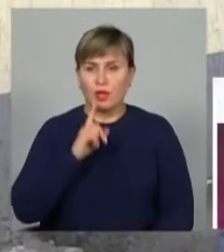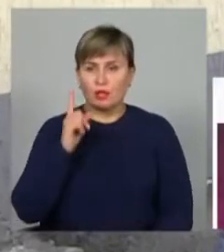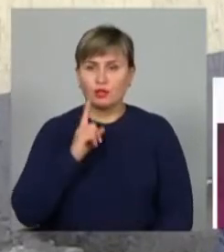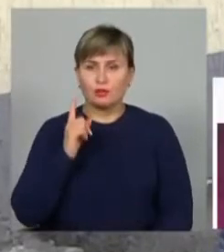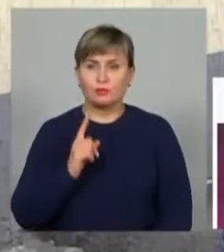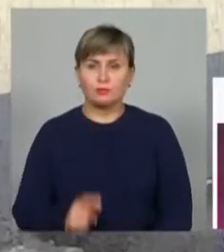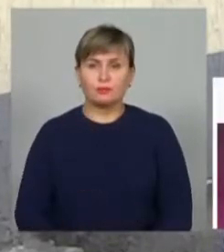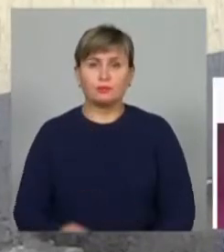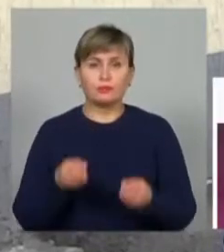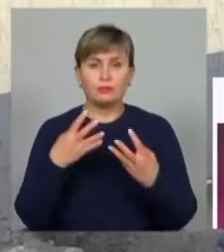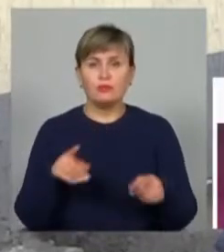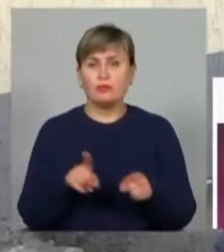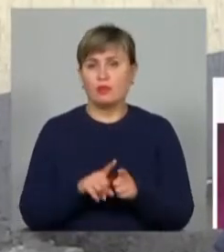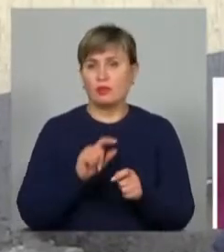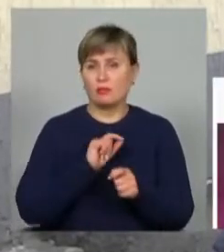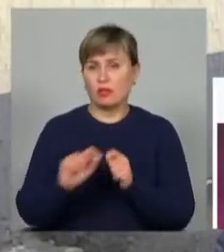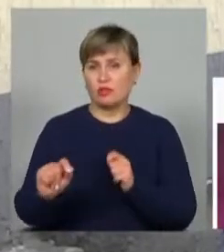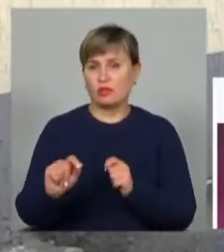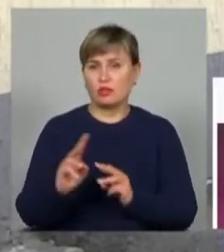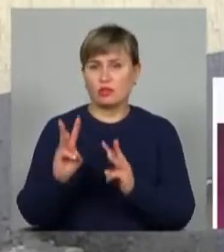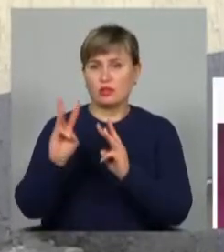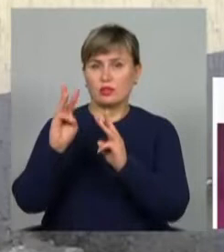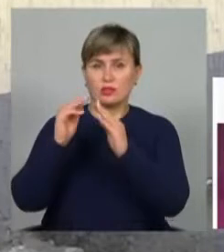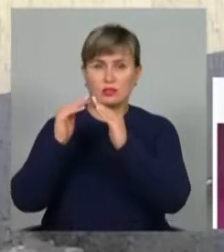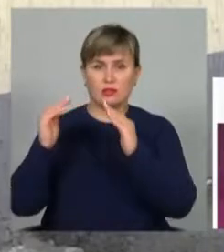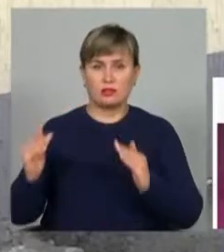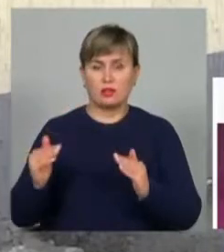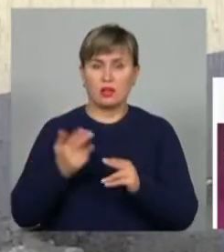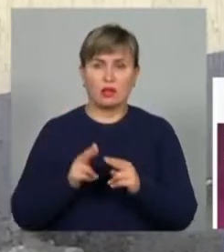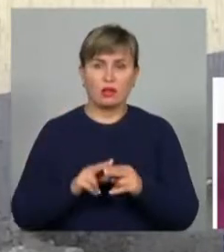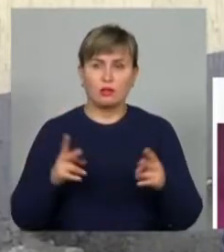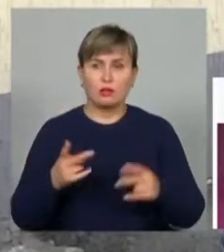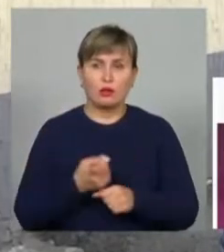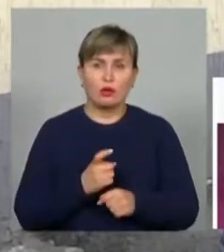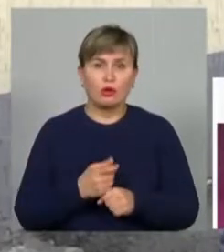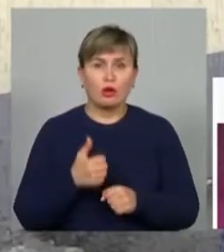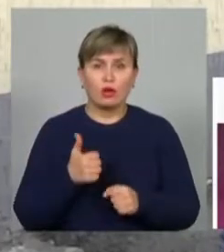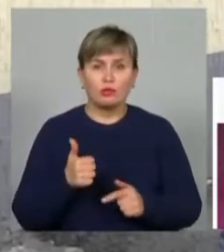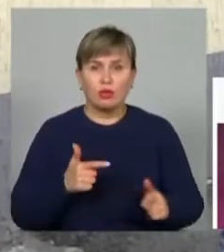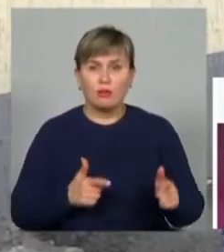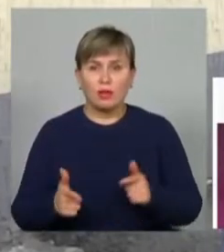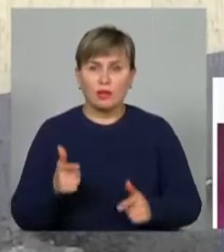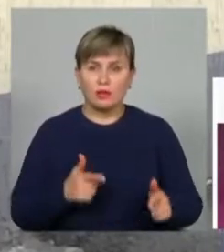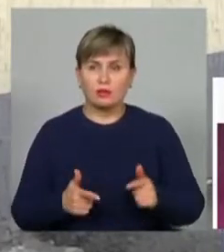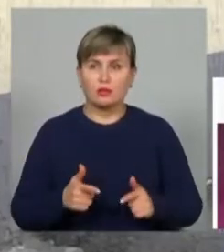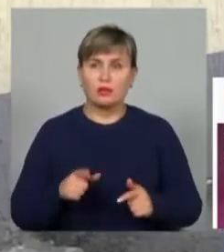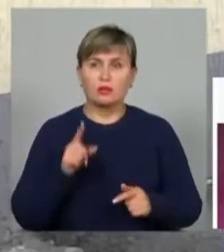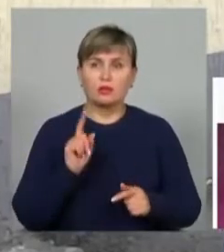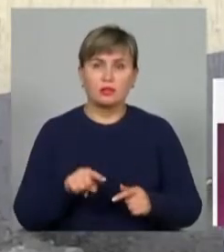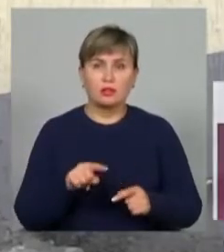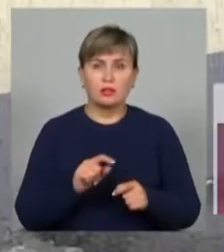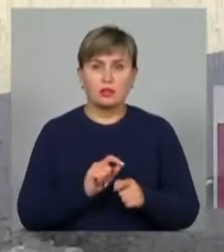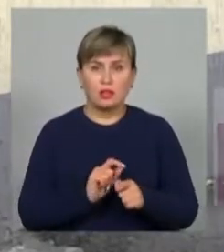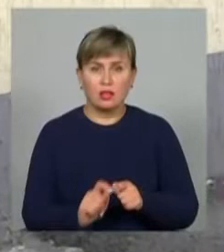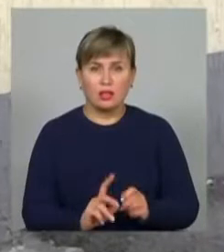просто так вот пожечь здание вот с таким, это нужно очень хорошо подготовиться, вот даже зажечь просто